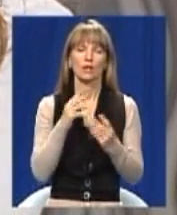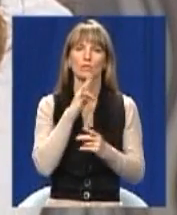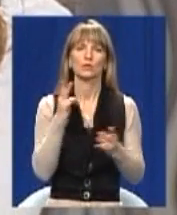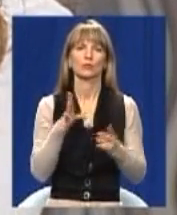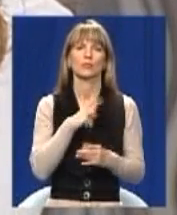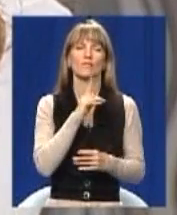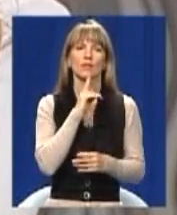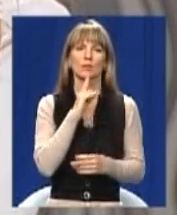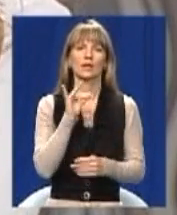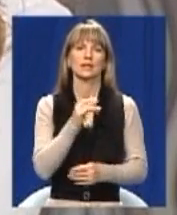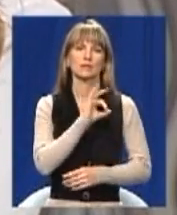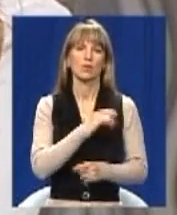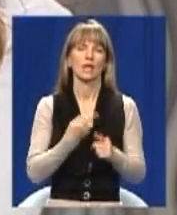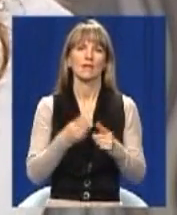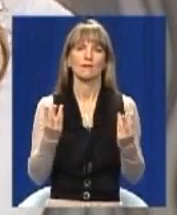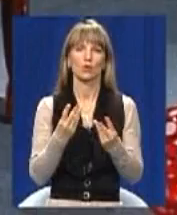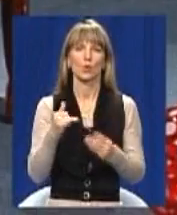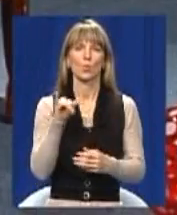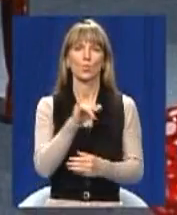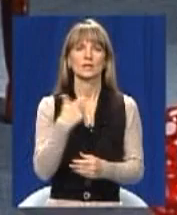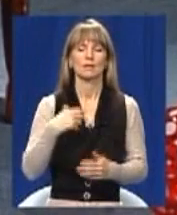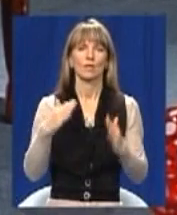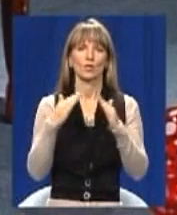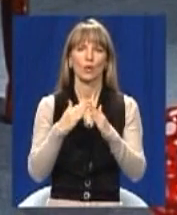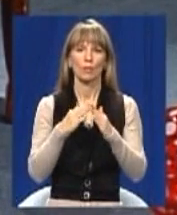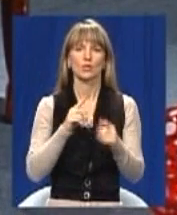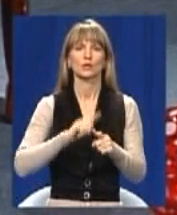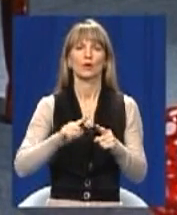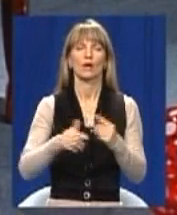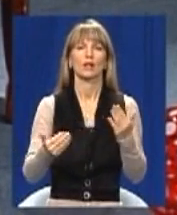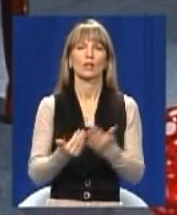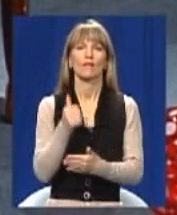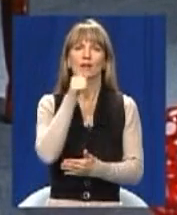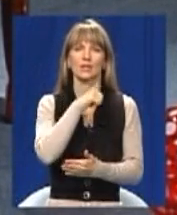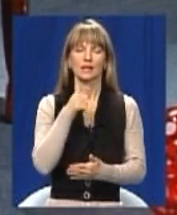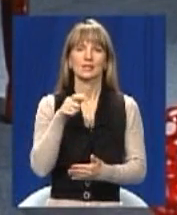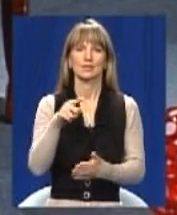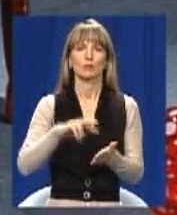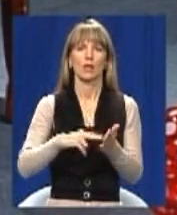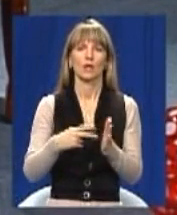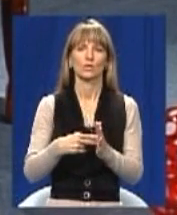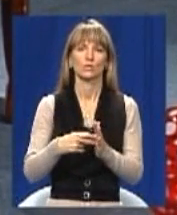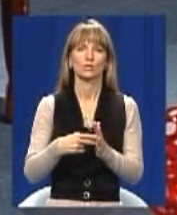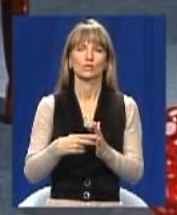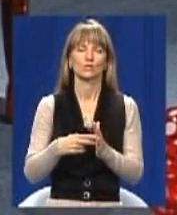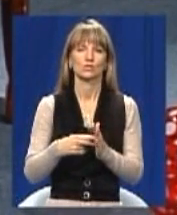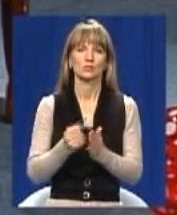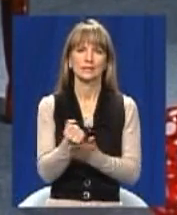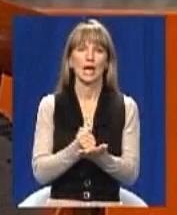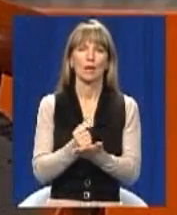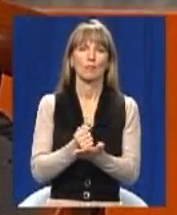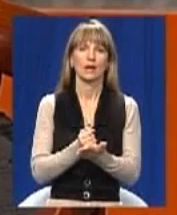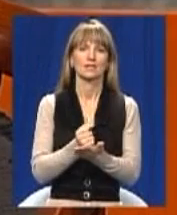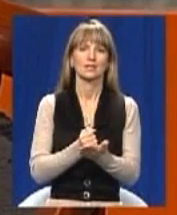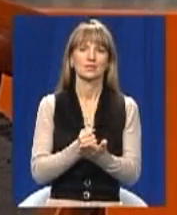пильними, використовуючи ці бенгальські вогники у себе вдома. А тим паче скоро Новий рік. До речі, ти плануєш запасатися бенгальськими вогниками на Новий